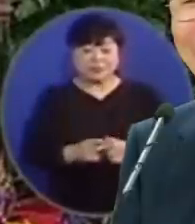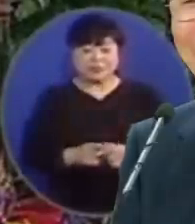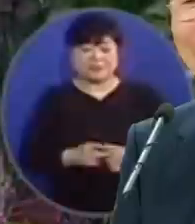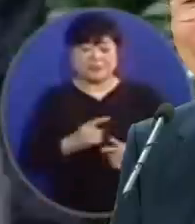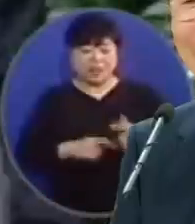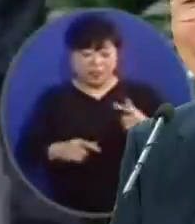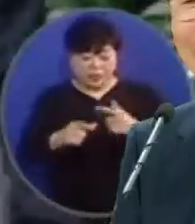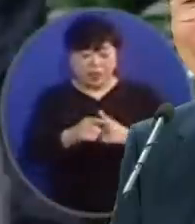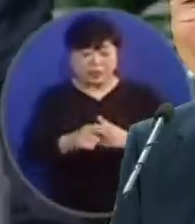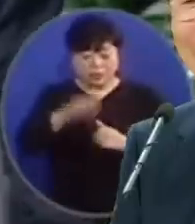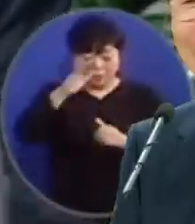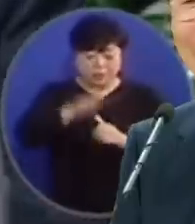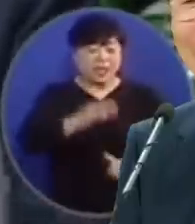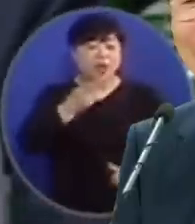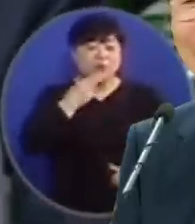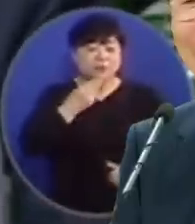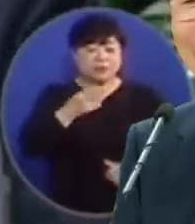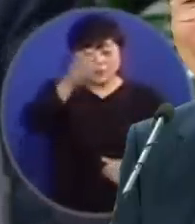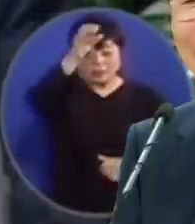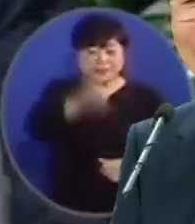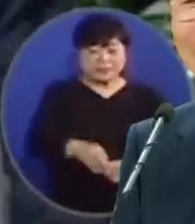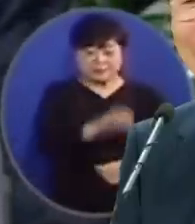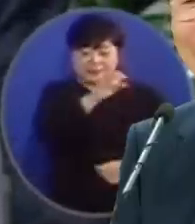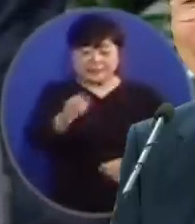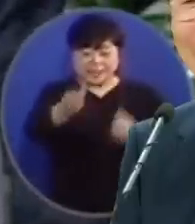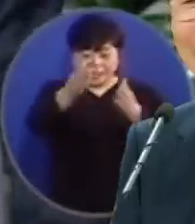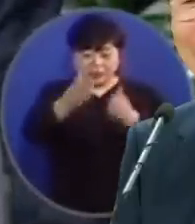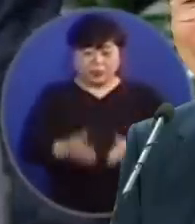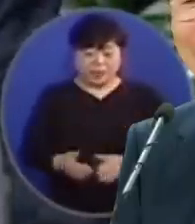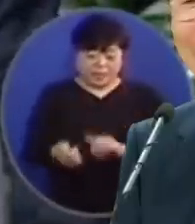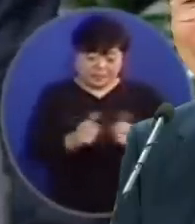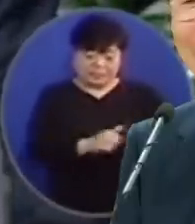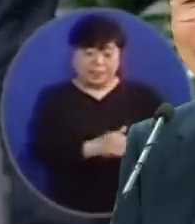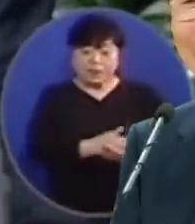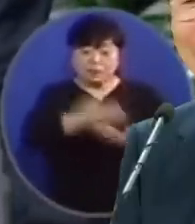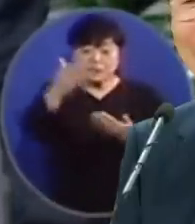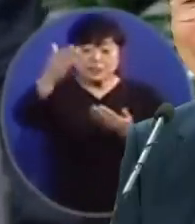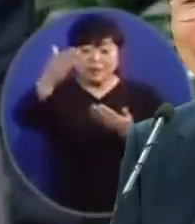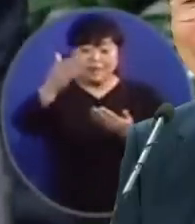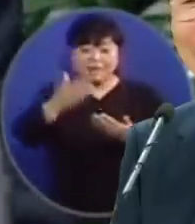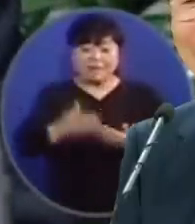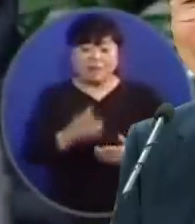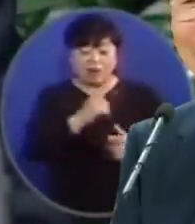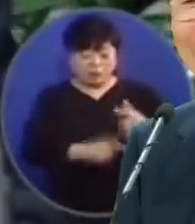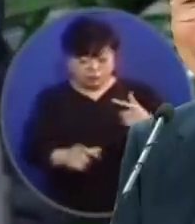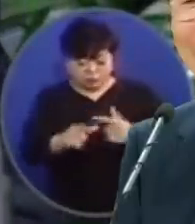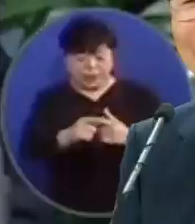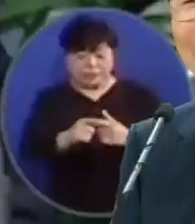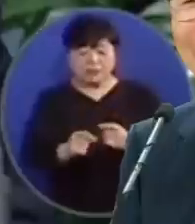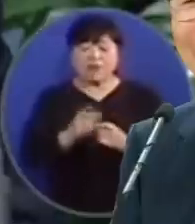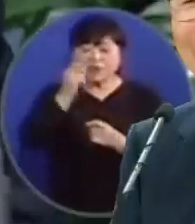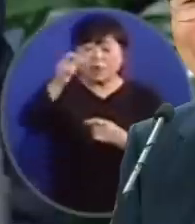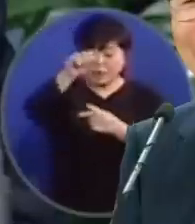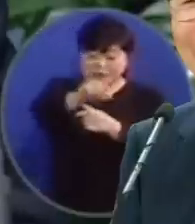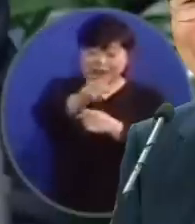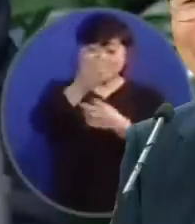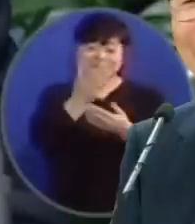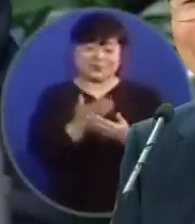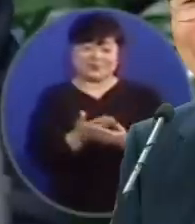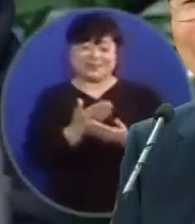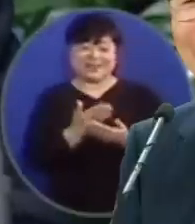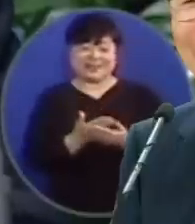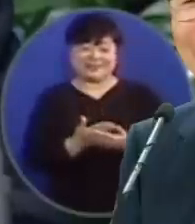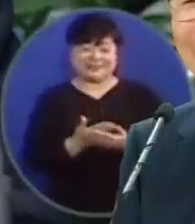예수님께는 패배란 없습니다. 십자가를 통해서 사망을 다 철폐하시고 플러스를 우리에게 영원히 허락하신 주님일